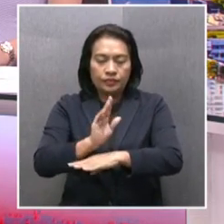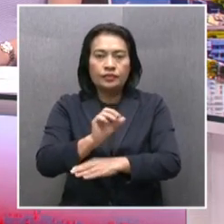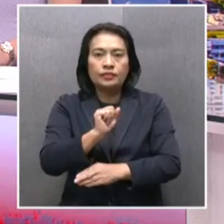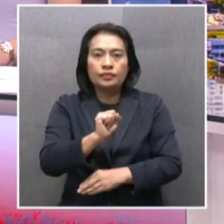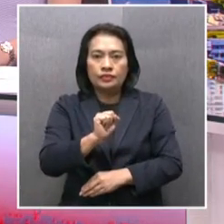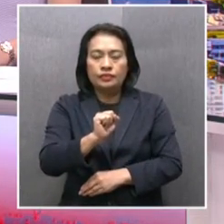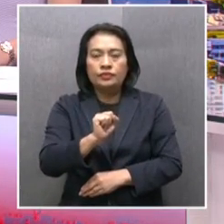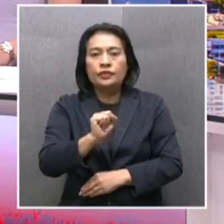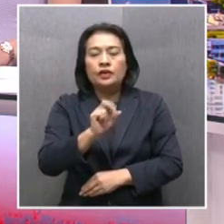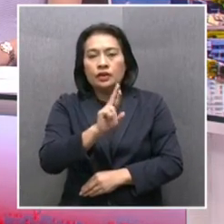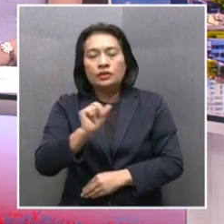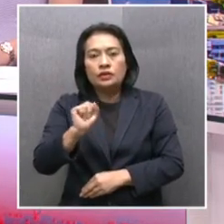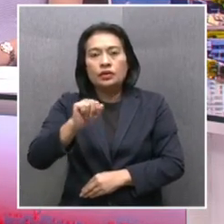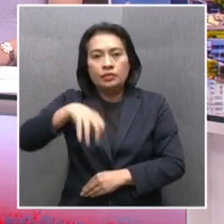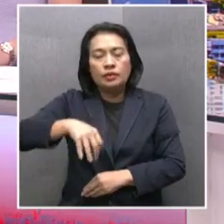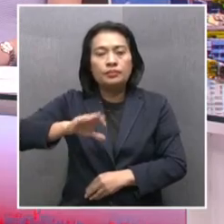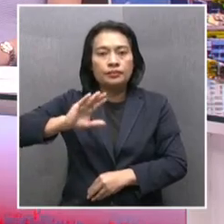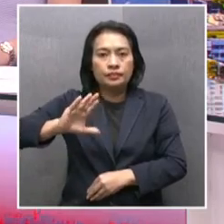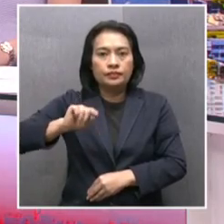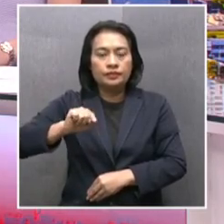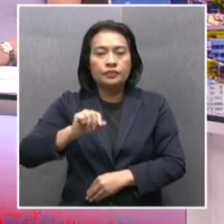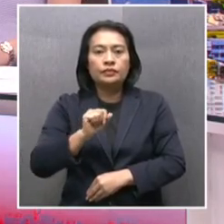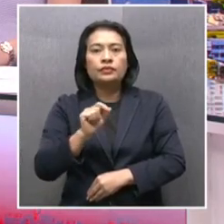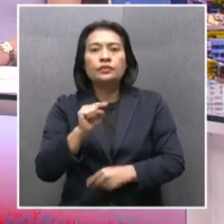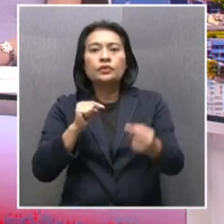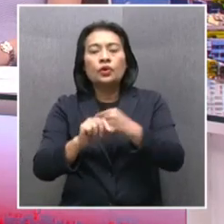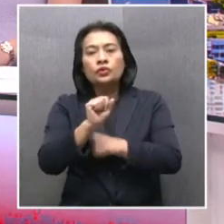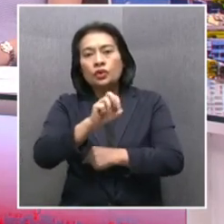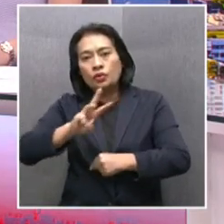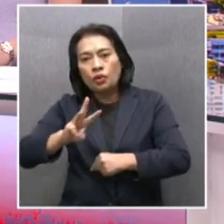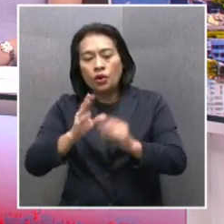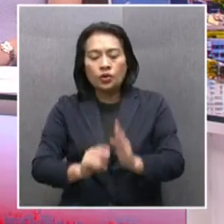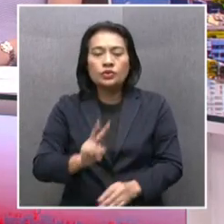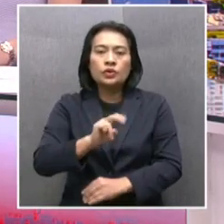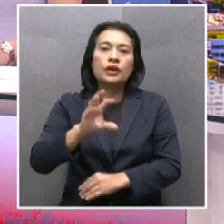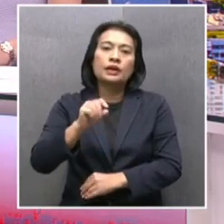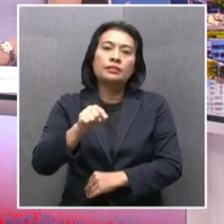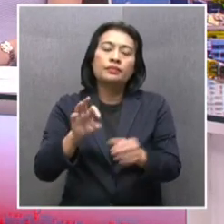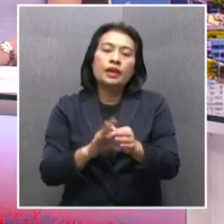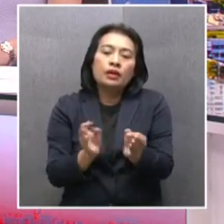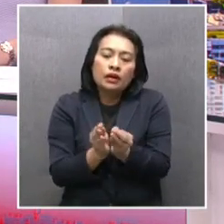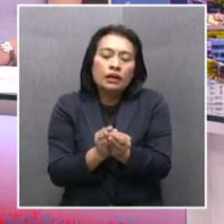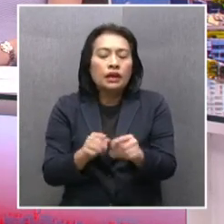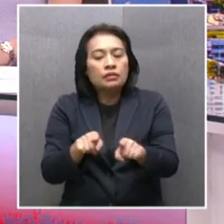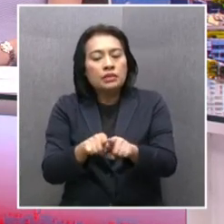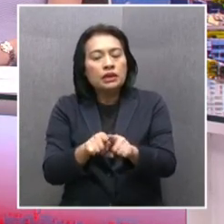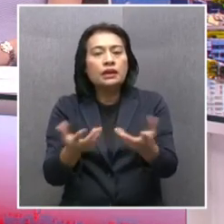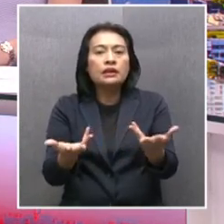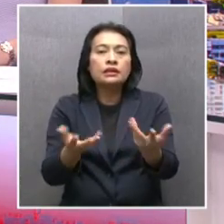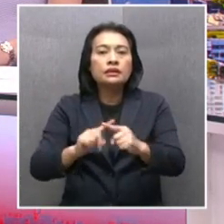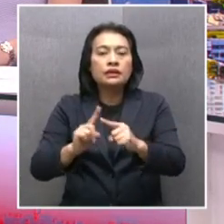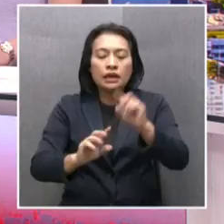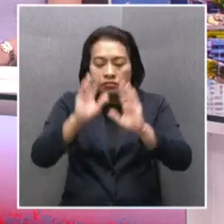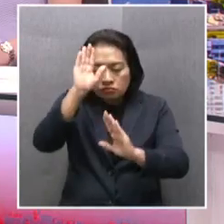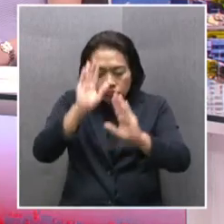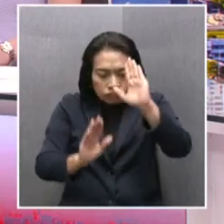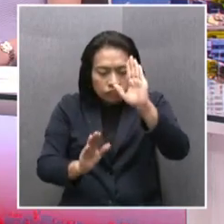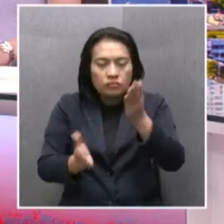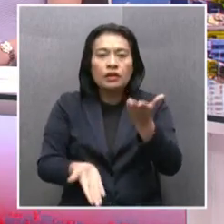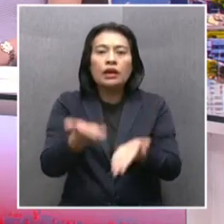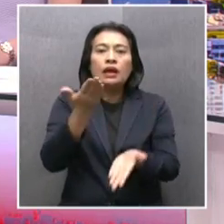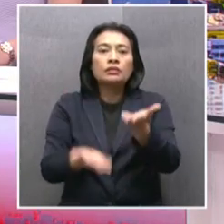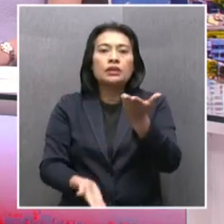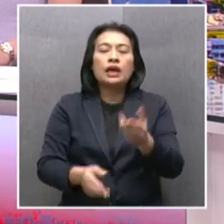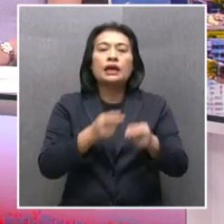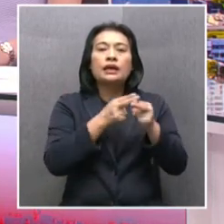คือประธานของฝั่งสว.เนี่ยบอกว่าไม่ได้มีการกำหนดว่าสว.250เสียงต้องโหวตไปในทิศทางไหนทิศทางเดียวกันหรือไม่คือเรียกว่าฟรีโหวตเป็นเ